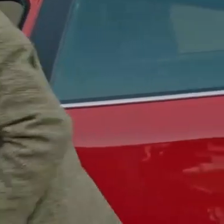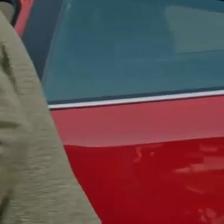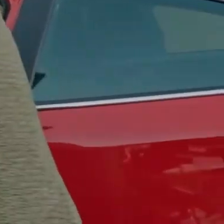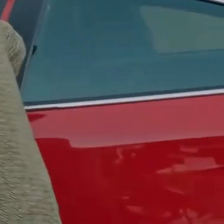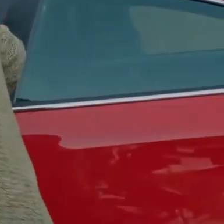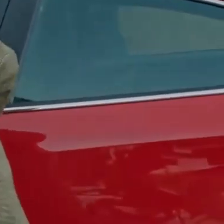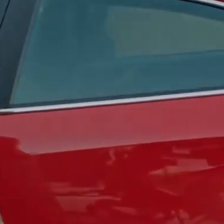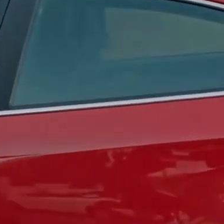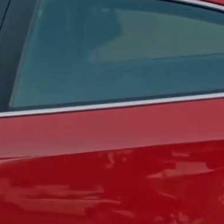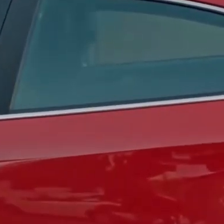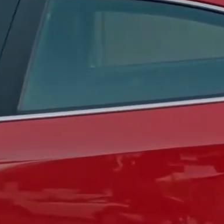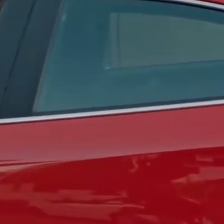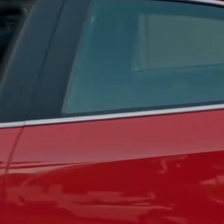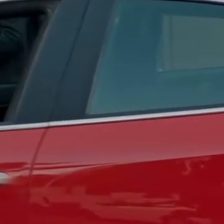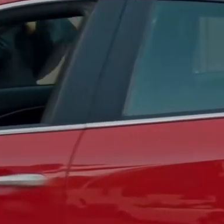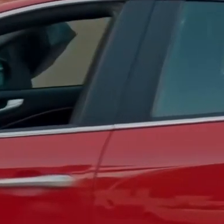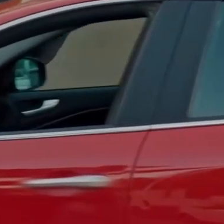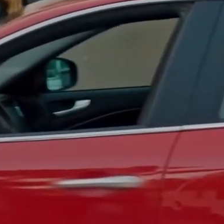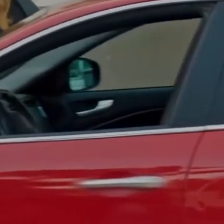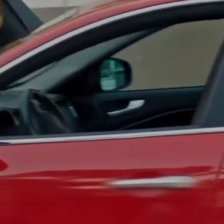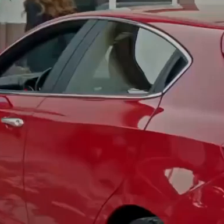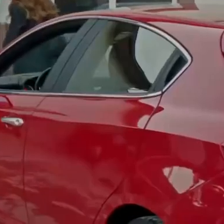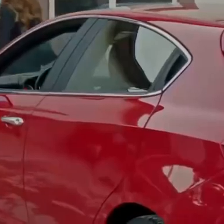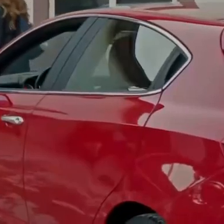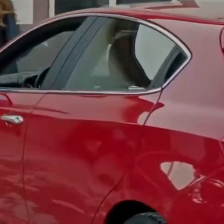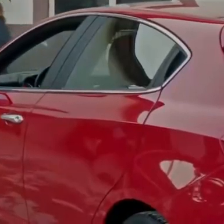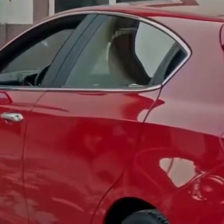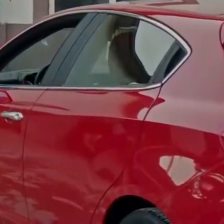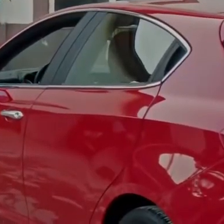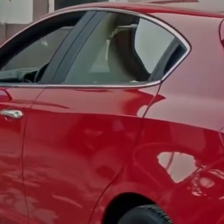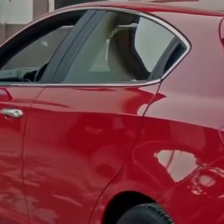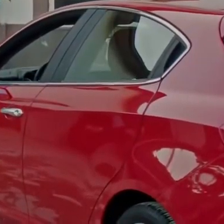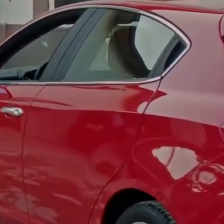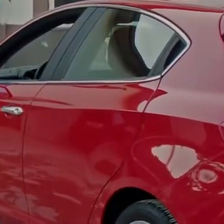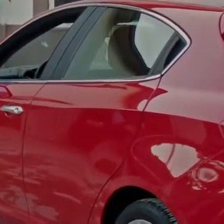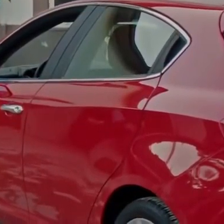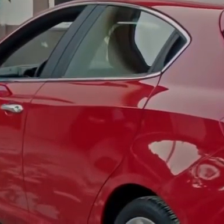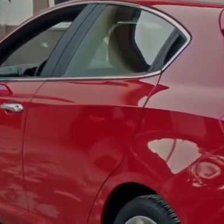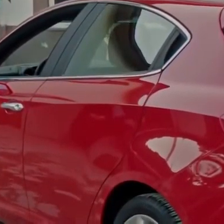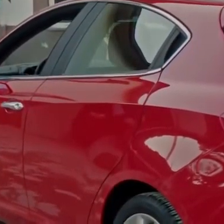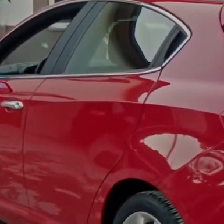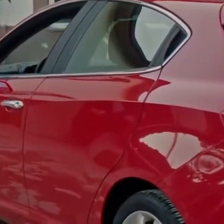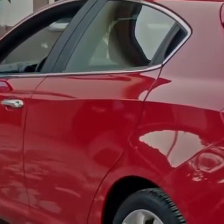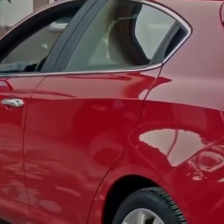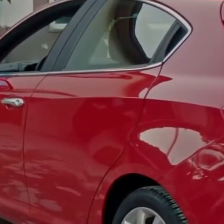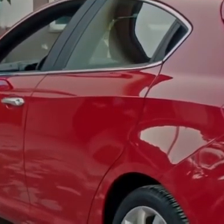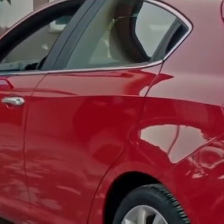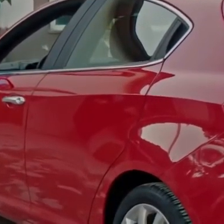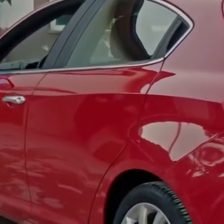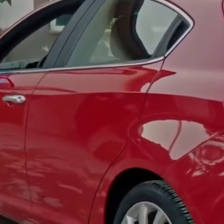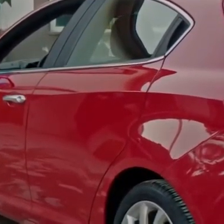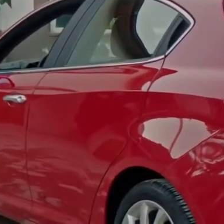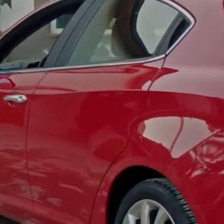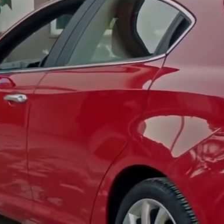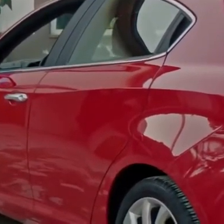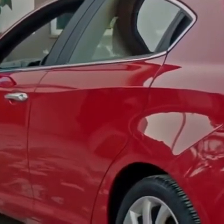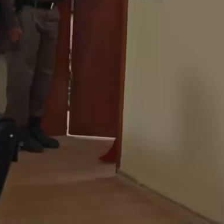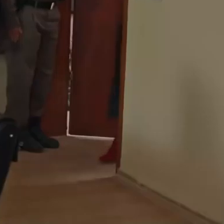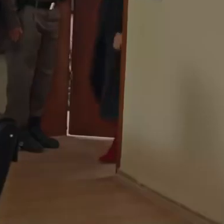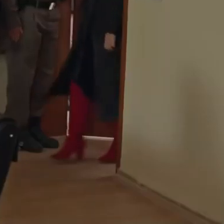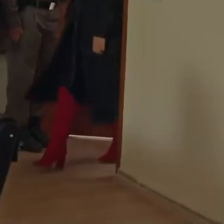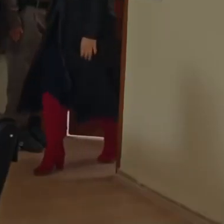zamanki telaşlı haliyle kapıda nöbet tutan iki jandarmaya eli alnında asker selamı verdi. İçeri giriyorlar.